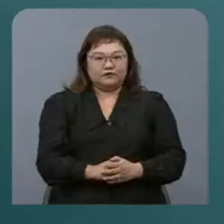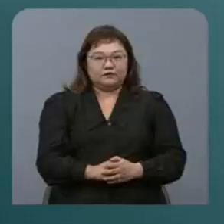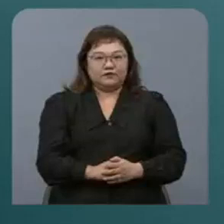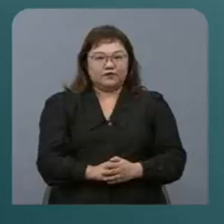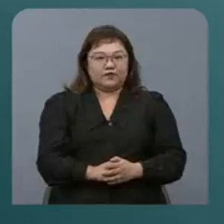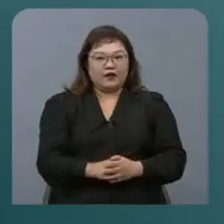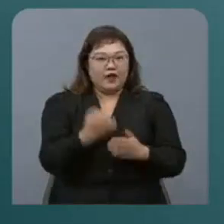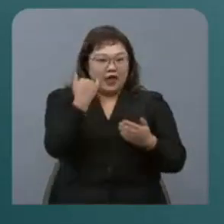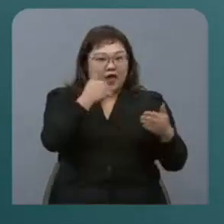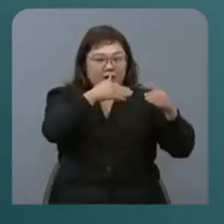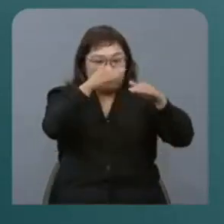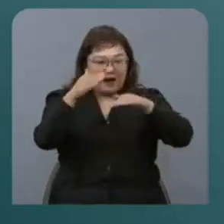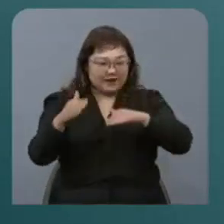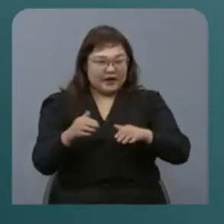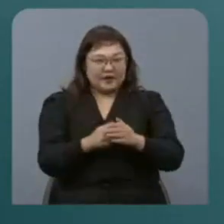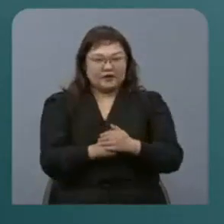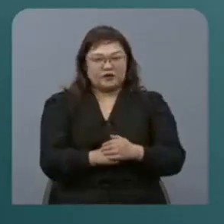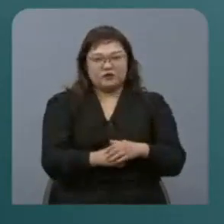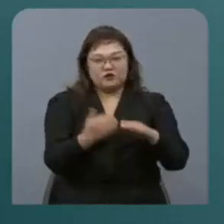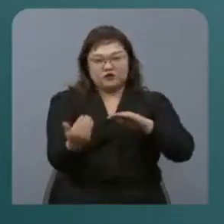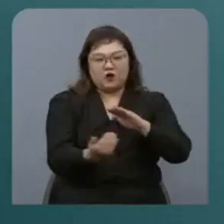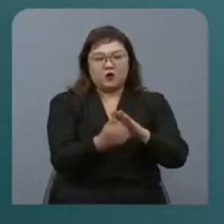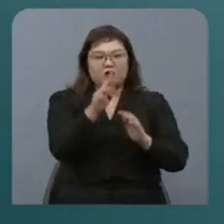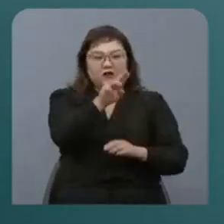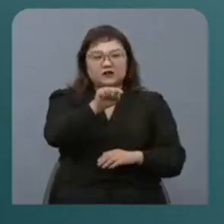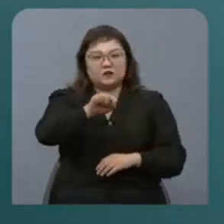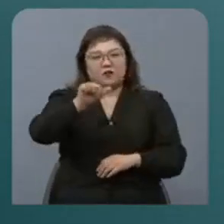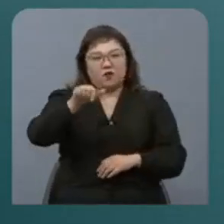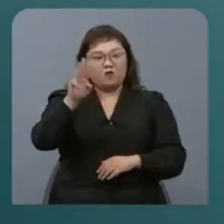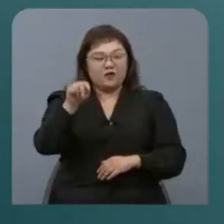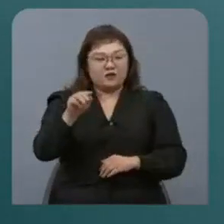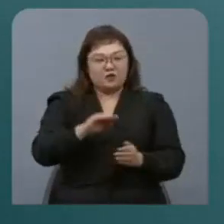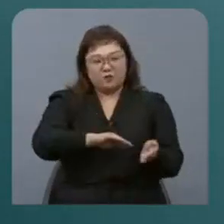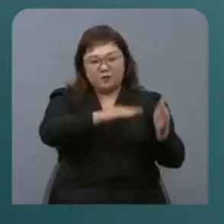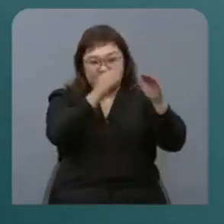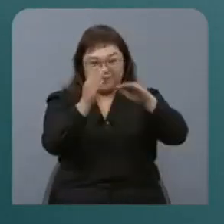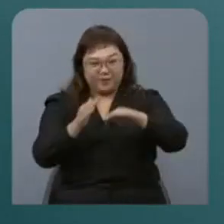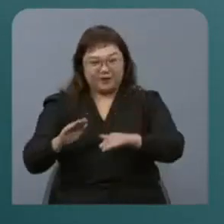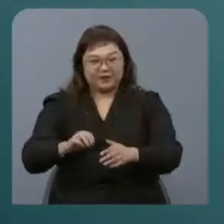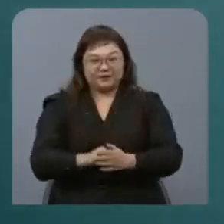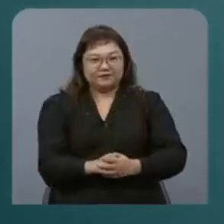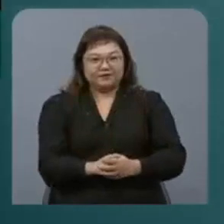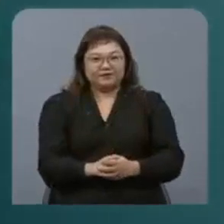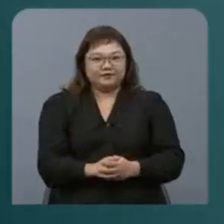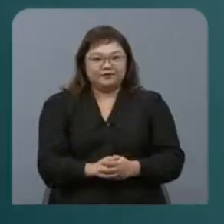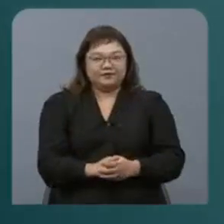바다의 물결은 제주 앞바다에서 최고 2.5m로 약간 높게 읽겠고요